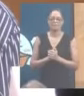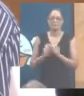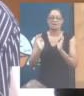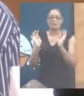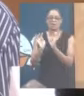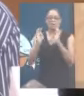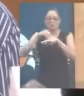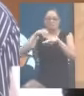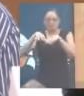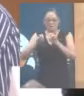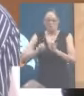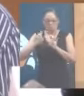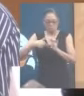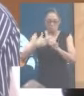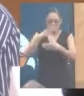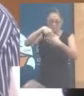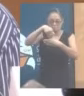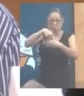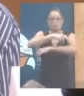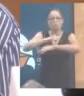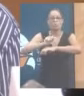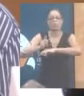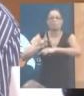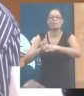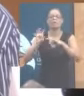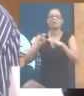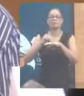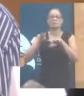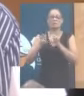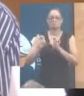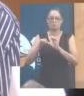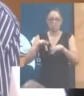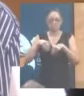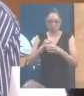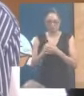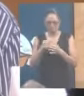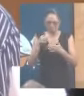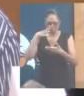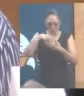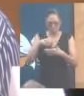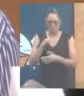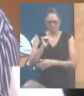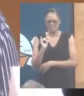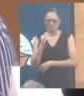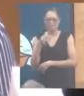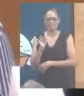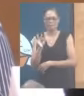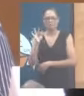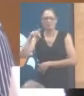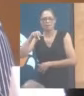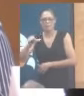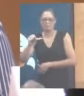d'administration ne sont pas informés. L'IMFPA, l'Institut martiniquais de formation professionnelle pour adultes,